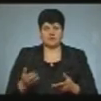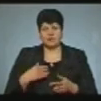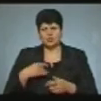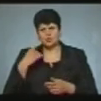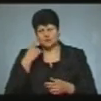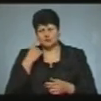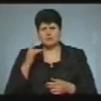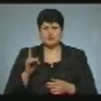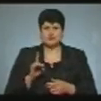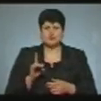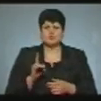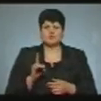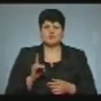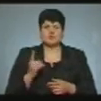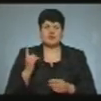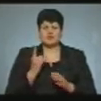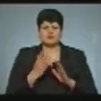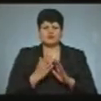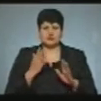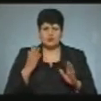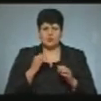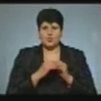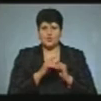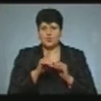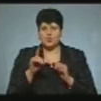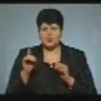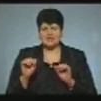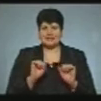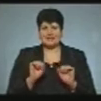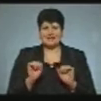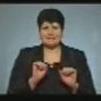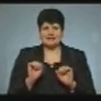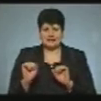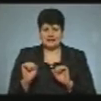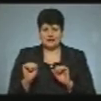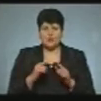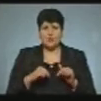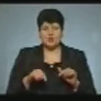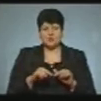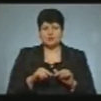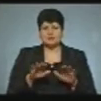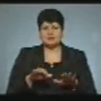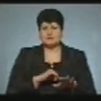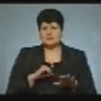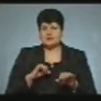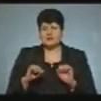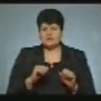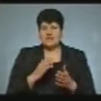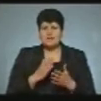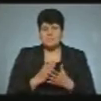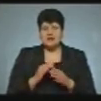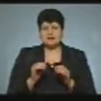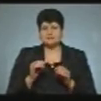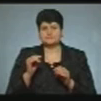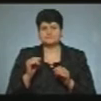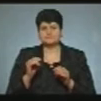що в першу чергу кожен керівник органу самоврядування має певно керуватися